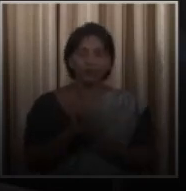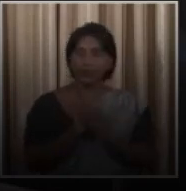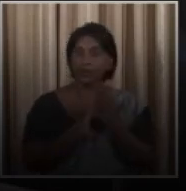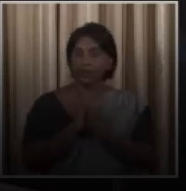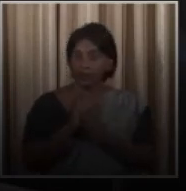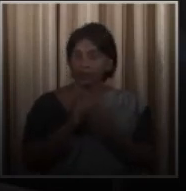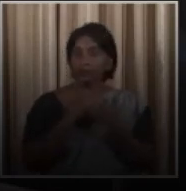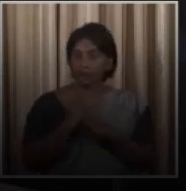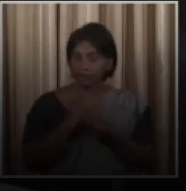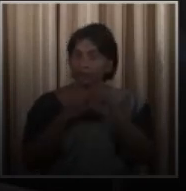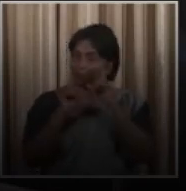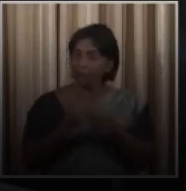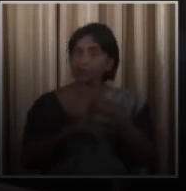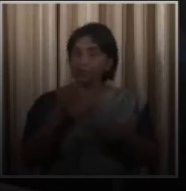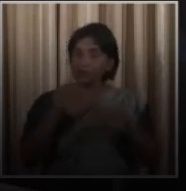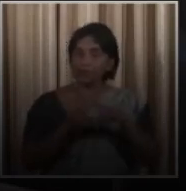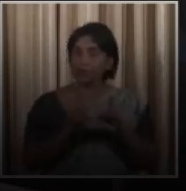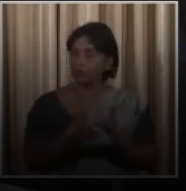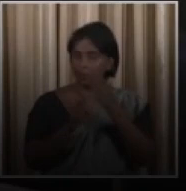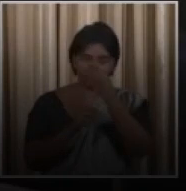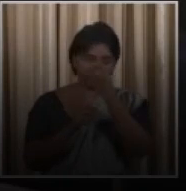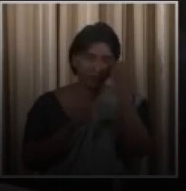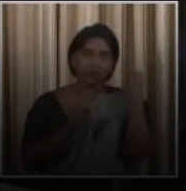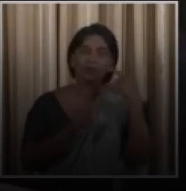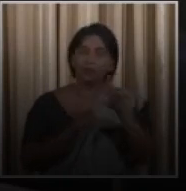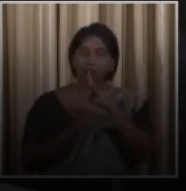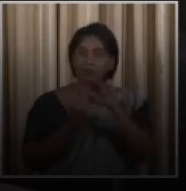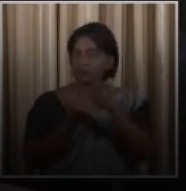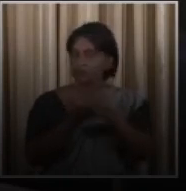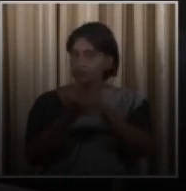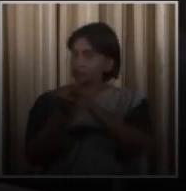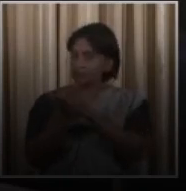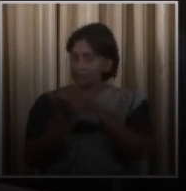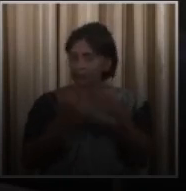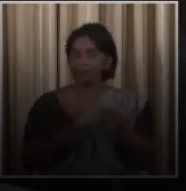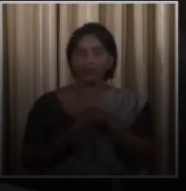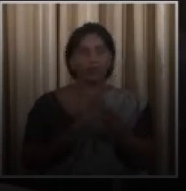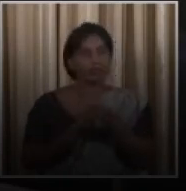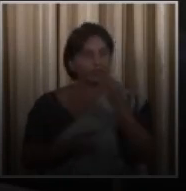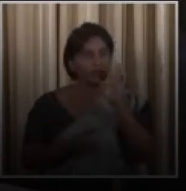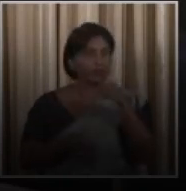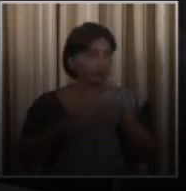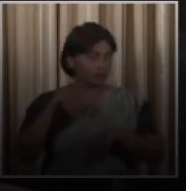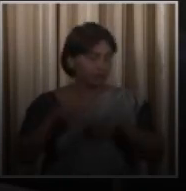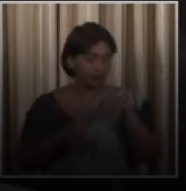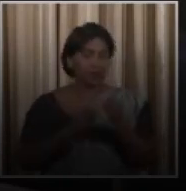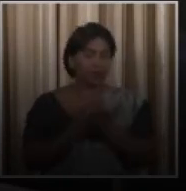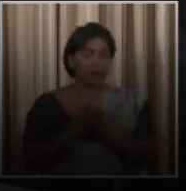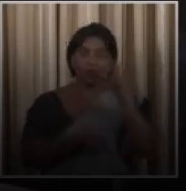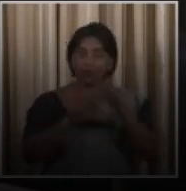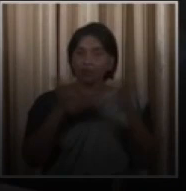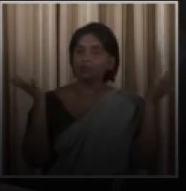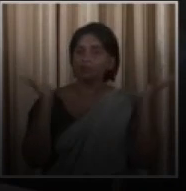සකස් කරනකොට ඒ ඡන්දෙට අනුරූපී වන පරිදි නියමයන් නිකුත් කරලා තිබෙනවා. එකක් තියෙනවා ජනාධිපති වර්ණයකදී නම් සීලු අපේක්ෂකගේ